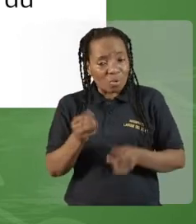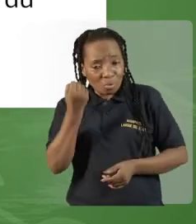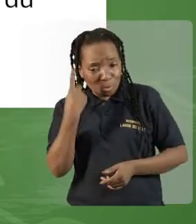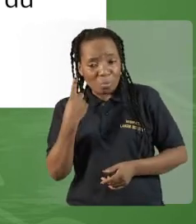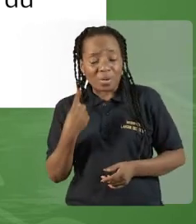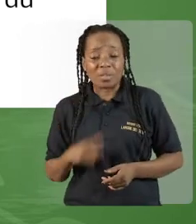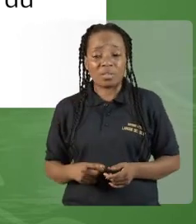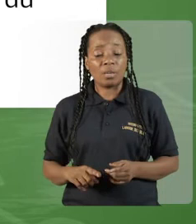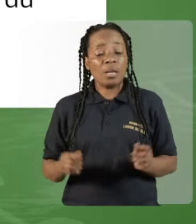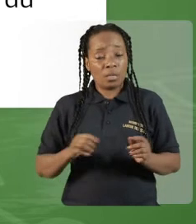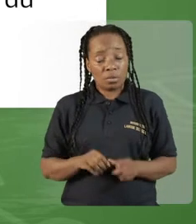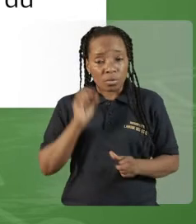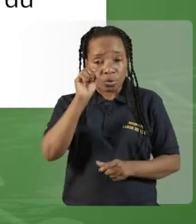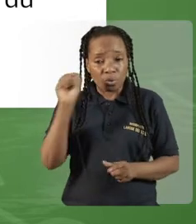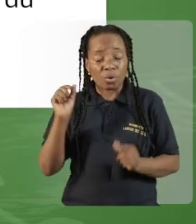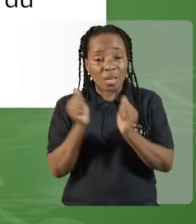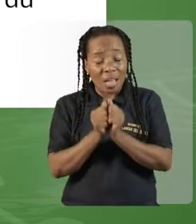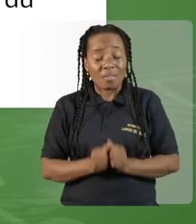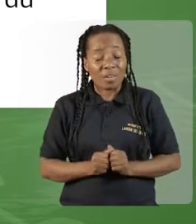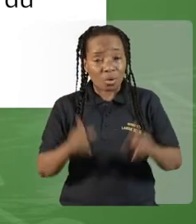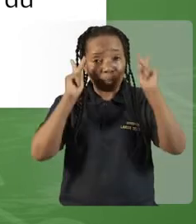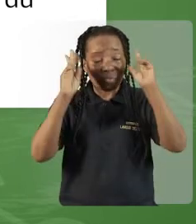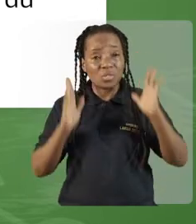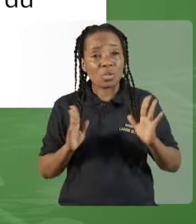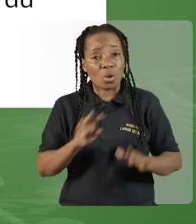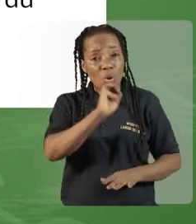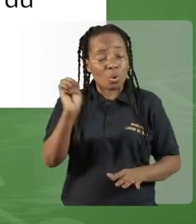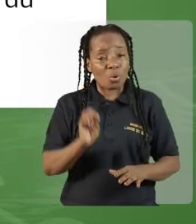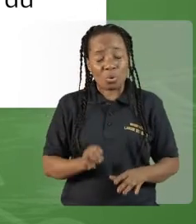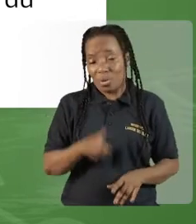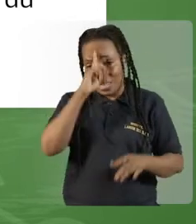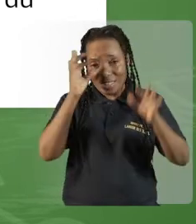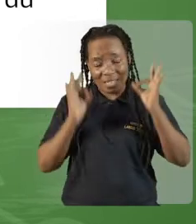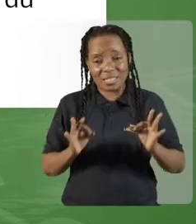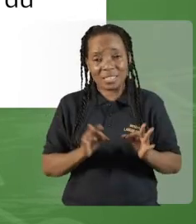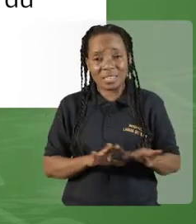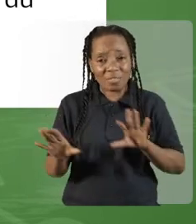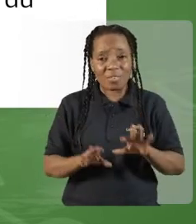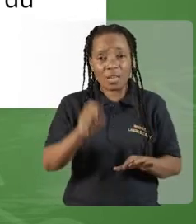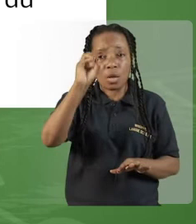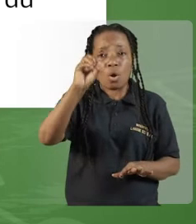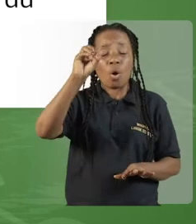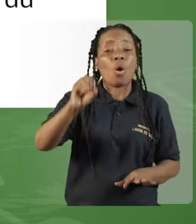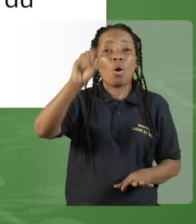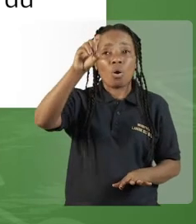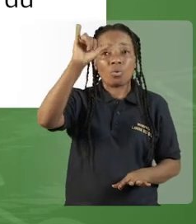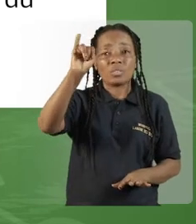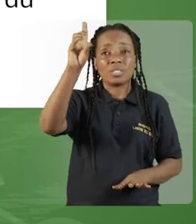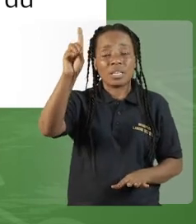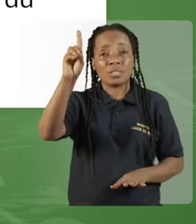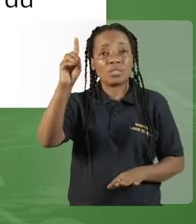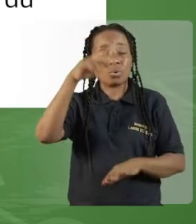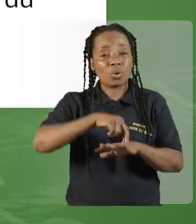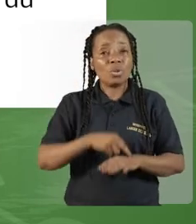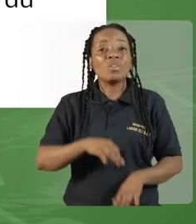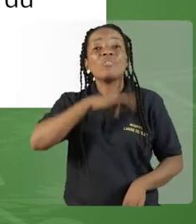de leur professeur, ils décident de réaliser l'oxydation du fer, du cuivre et d'identifier